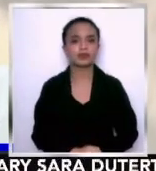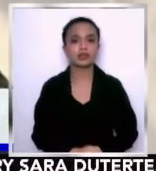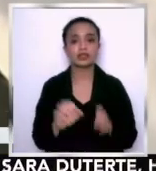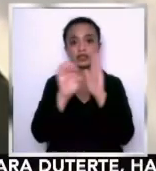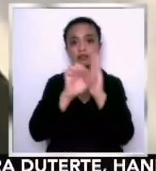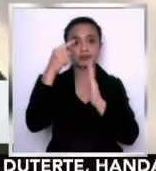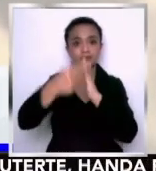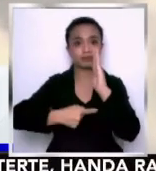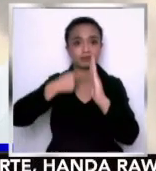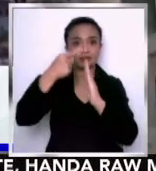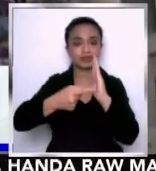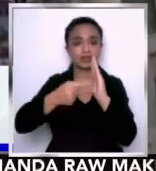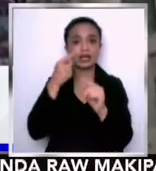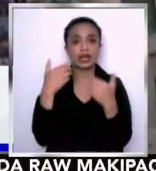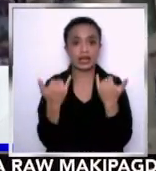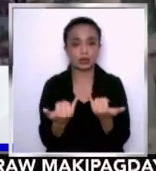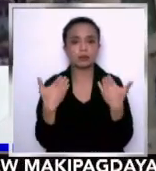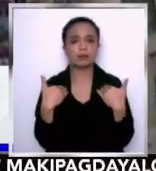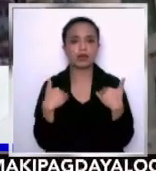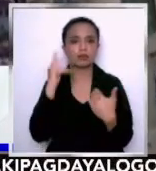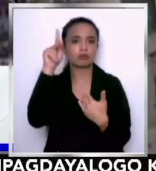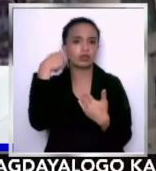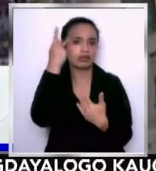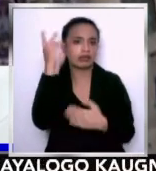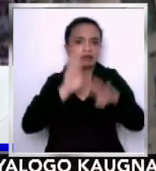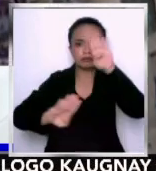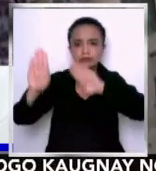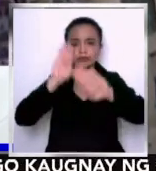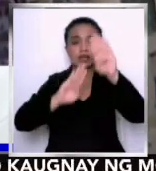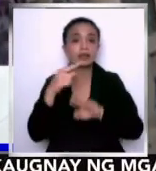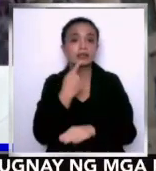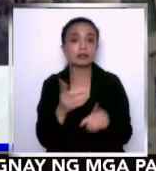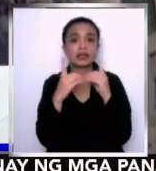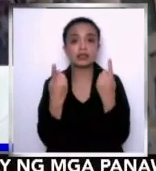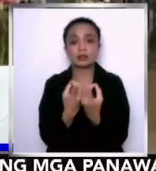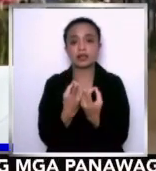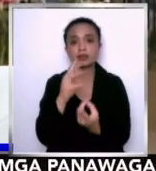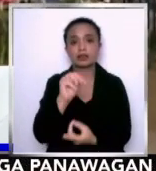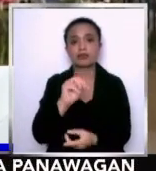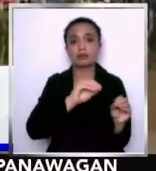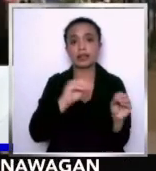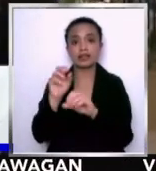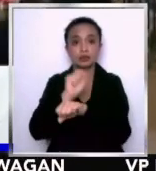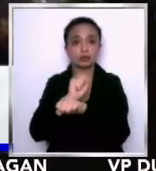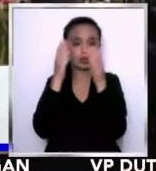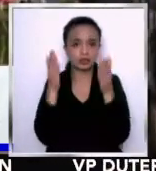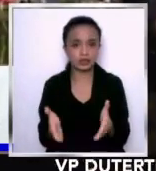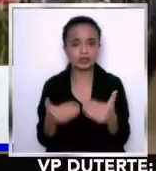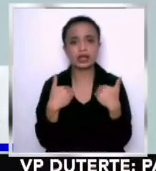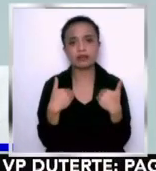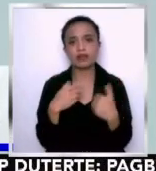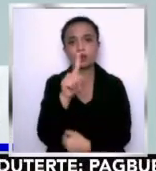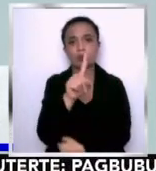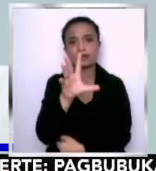may political unrest ngayon. Sabi ng DMW, sa 700 na Pilipinong naroon, nasa 150 na Pilipino